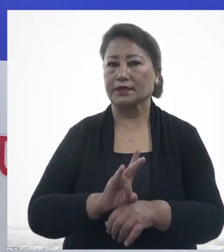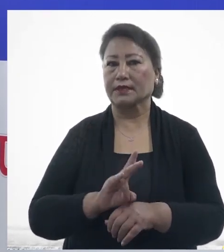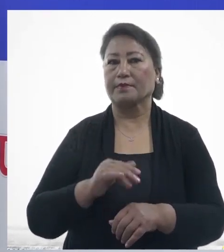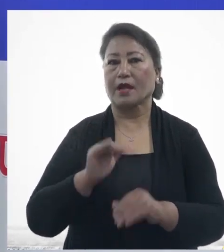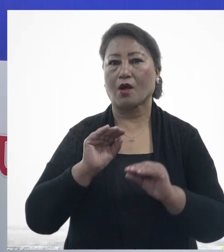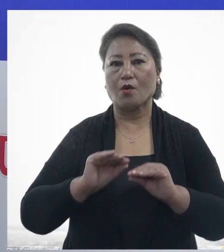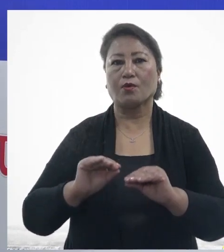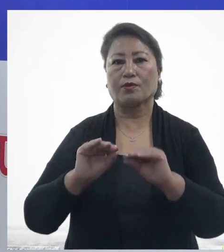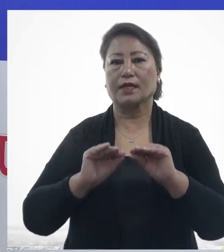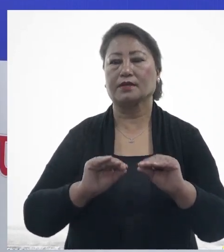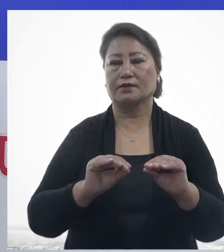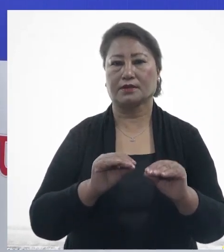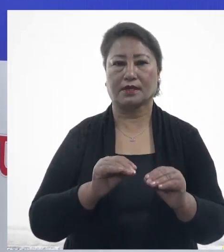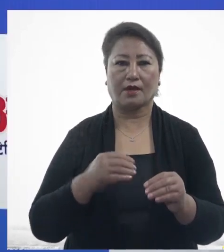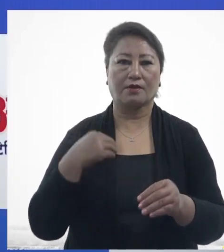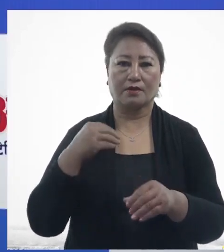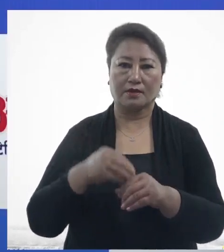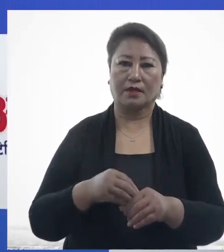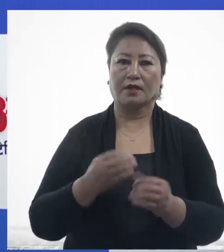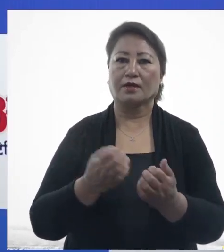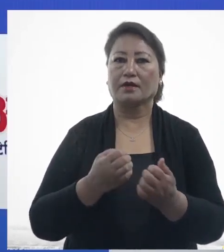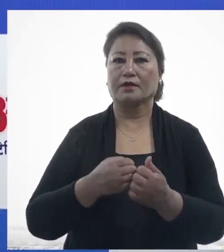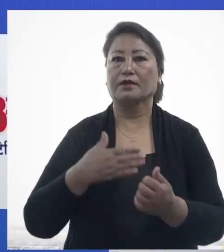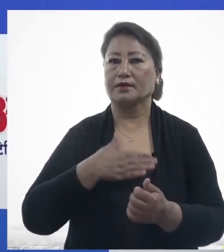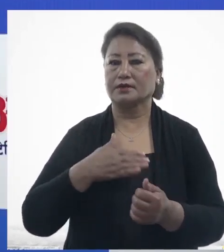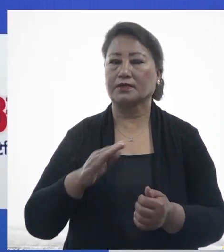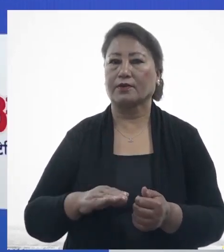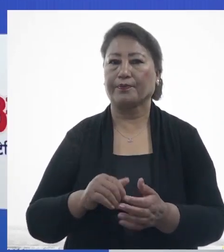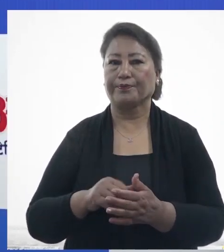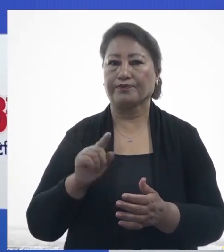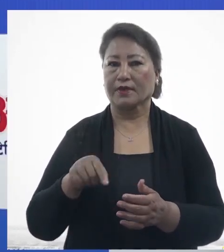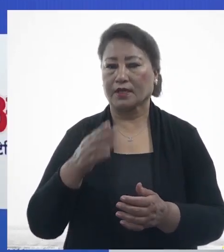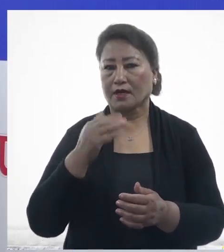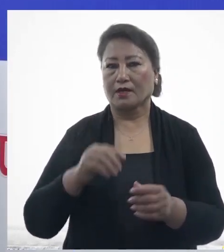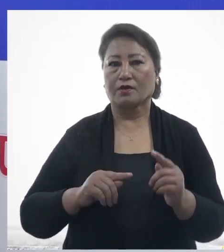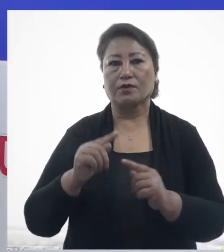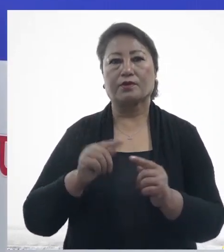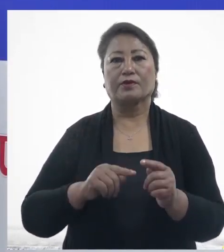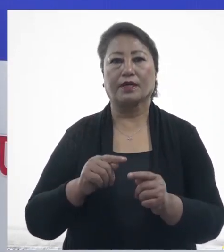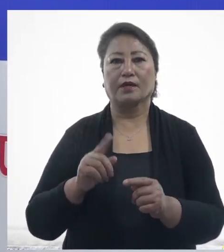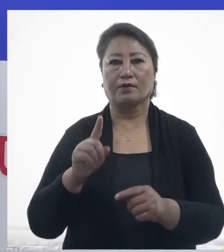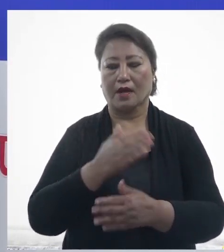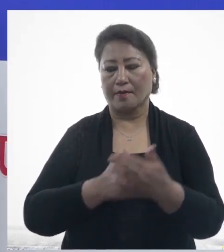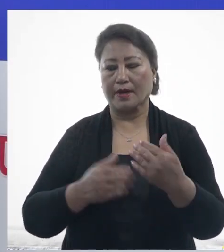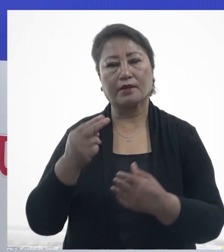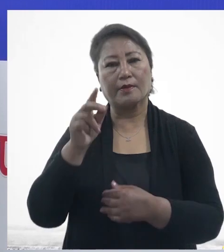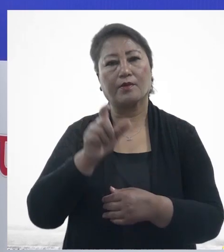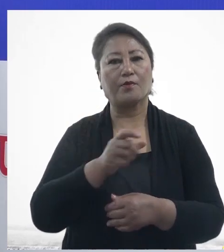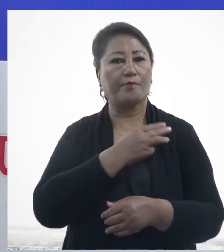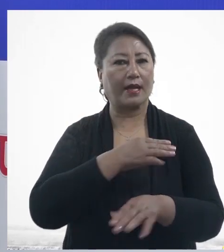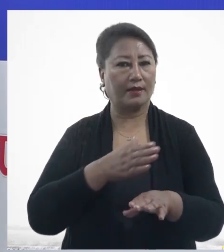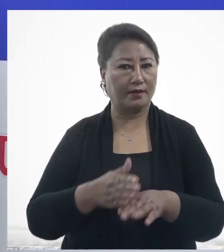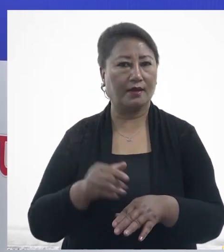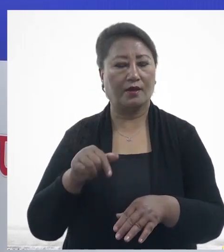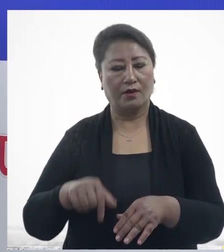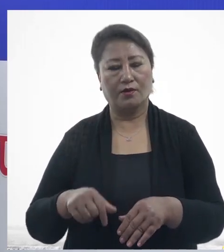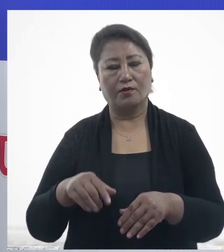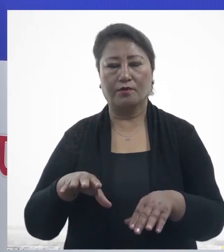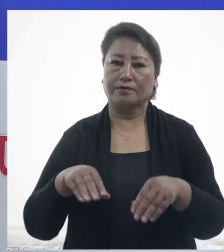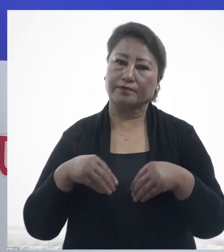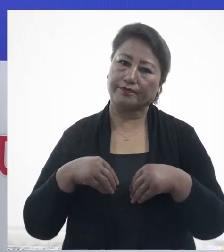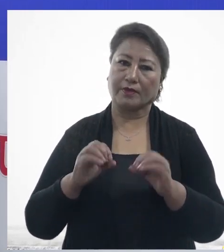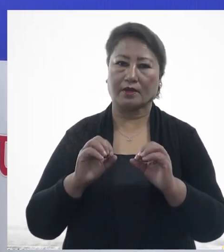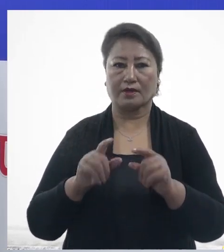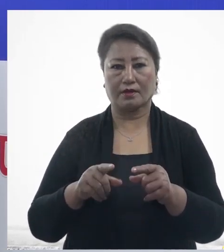उनीहरूमा सहभागी उनीहरूलाई पनि गराओस् भन्ने हाम्रो इच्छा हुन्छ। त्यो भएर उहाँहरू कोही एउटा अपाङ्गता भएको व्यक्तिले चाहिँ ल म यो गर्न राजी भएँ